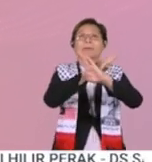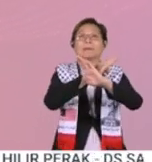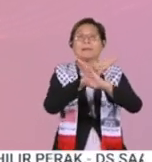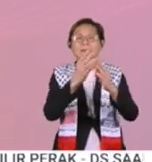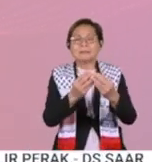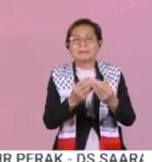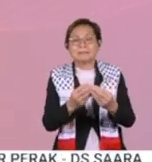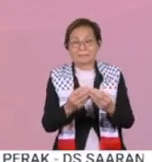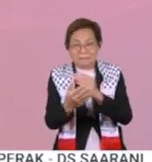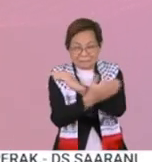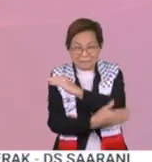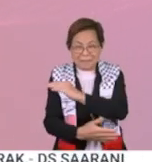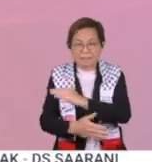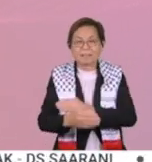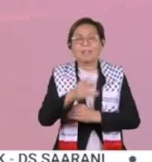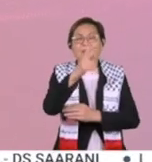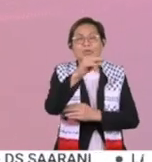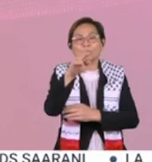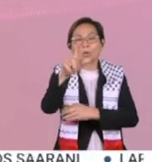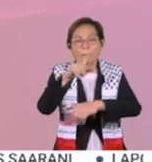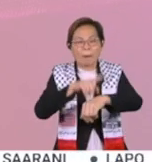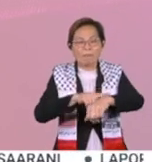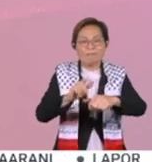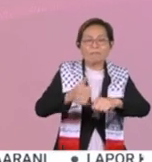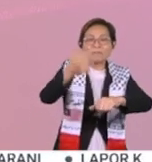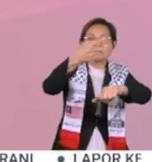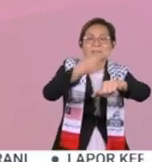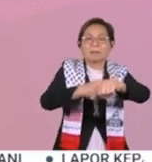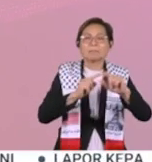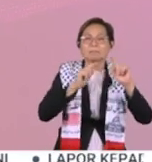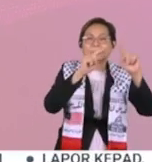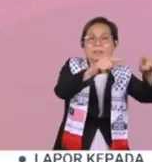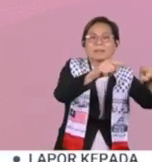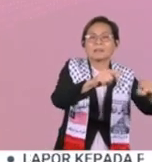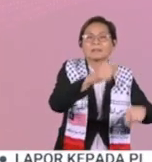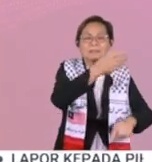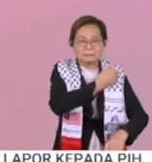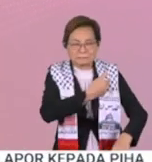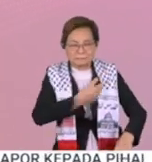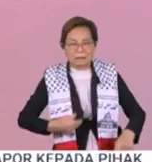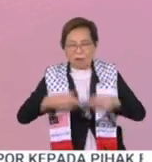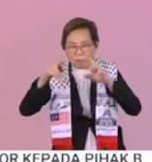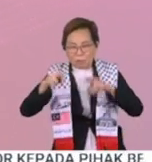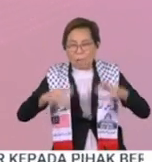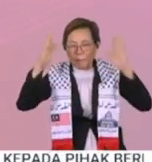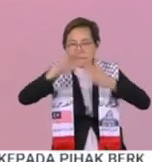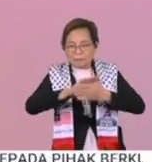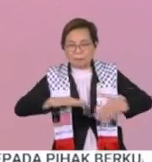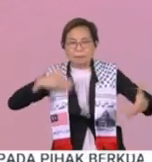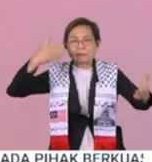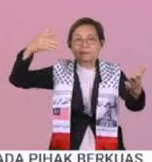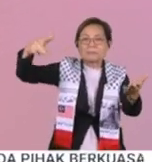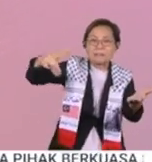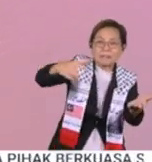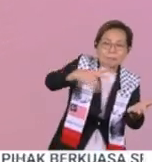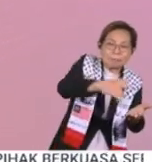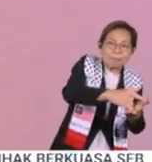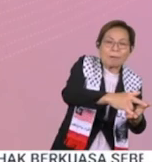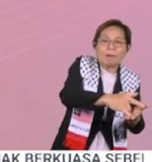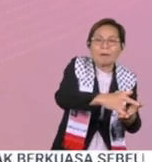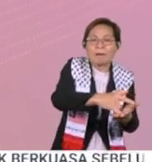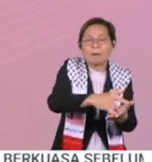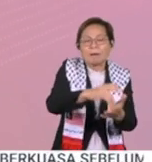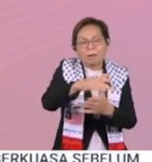Itu yang diluahkan Nurul Ain Harun ketika pertama kali menjejakkan kaki ke Gaza. rakyat Malaysia yang selamat tiba ke tanah air itu